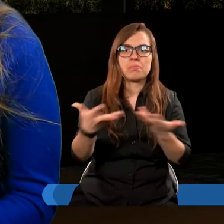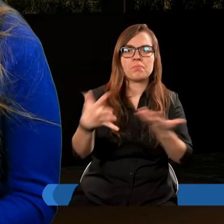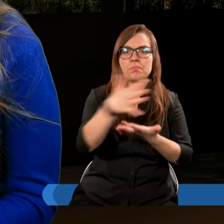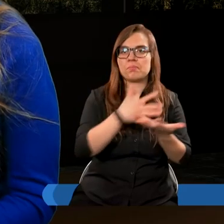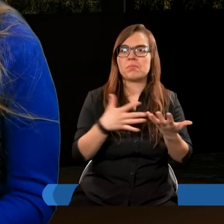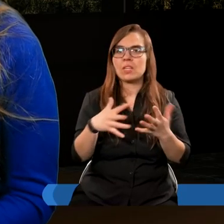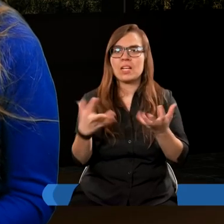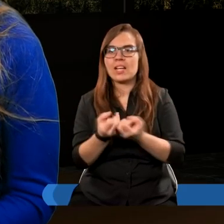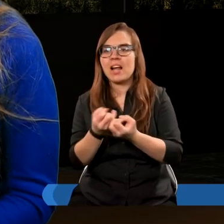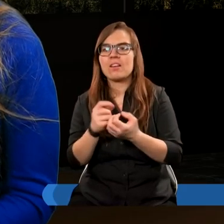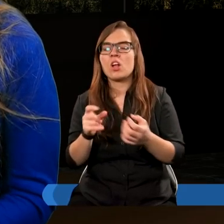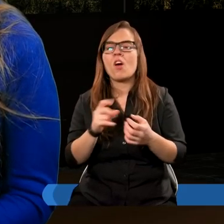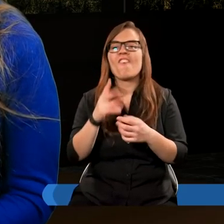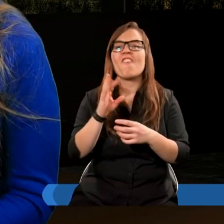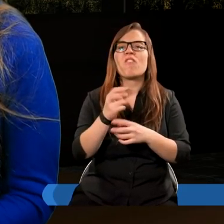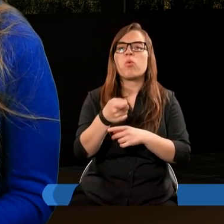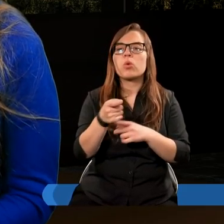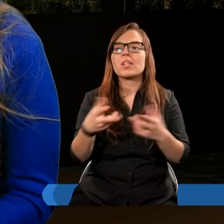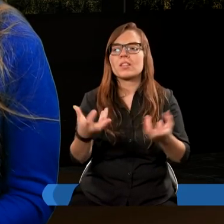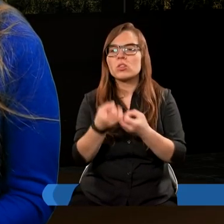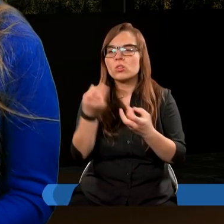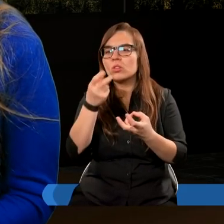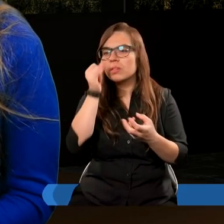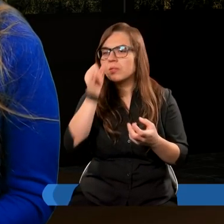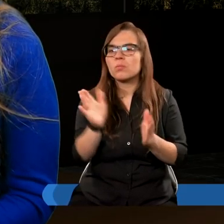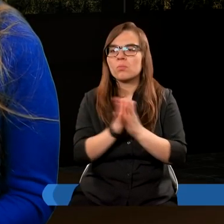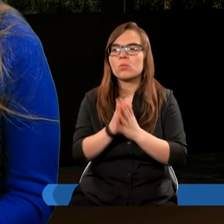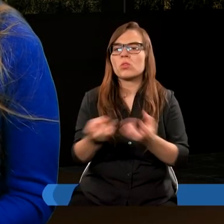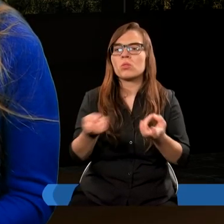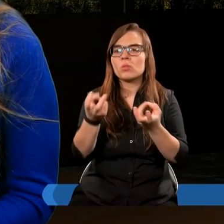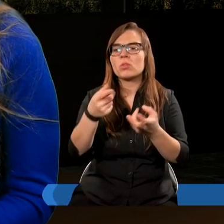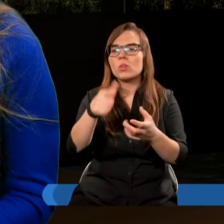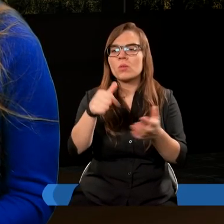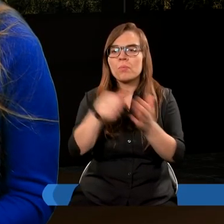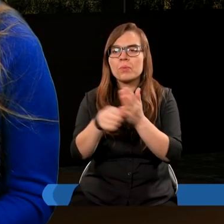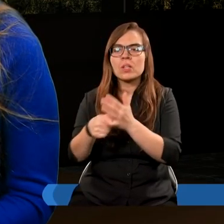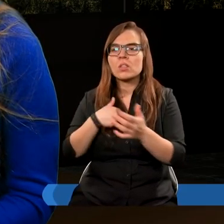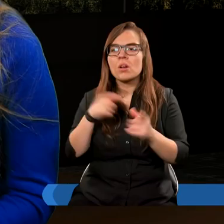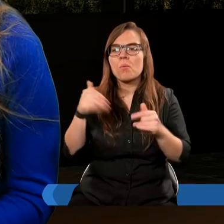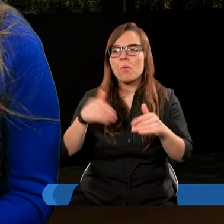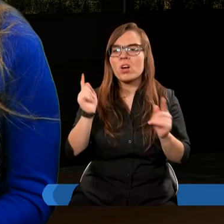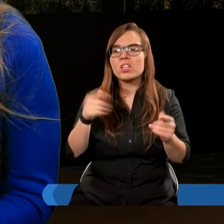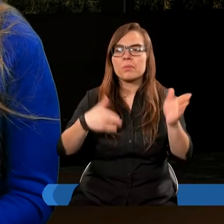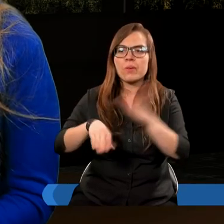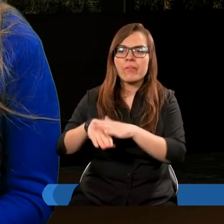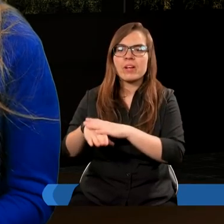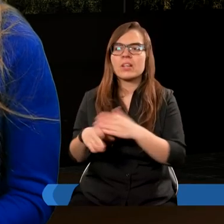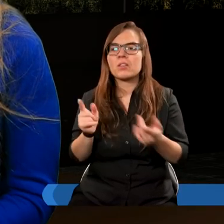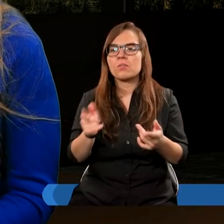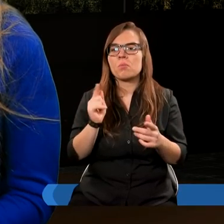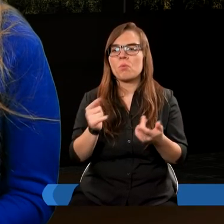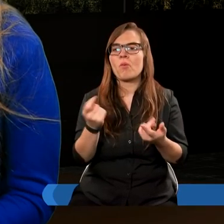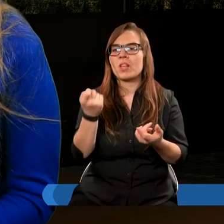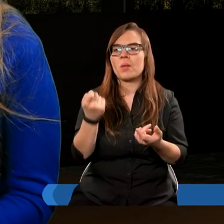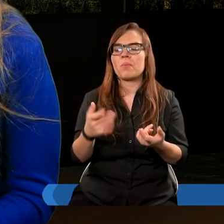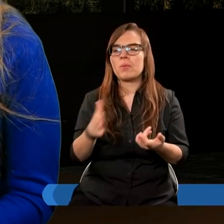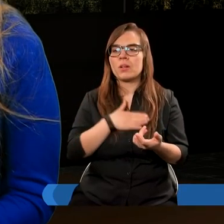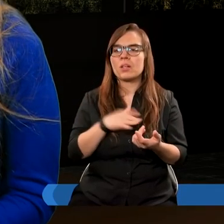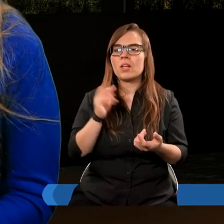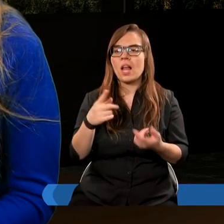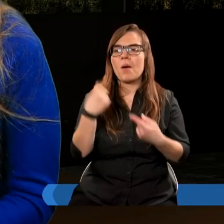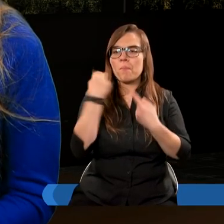przycisku do otwierania furtki. I też pomodliłam się. Panie Boże, pomóż mi znaleźć przycisk, żebym mogła szybko wyjść. W tym momencie miałam